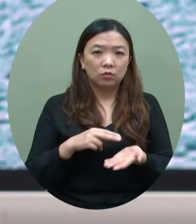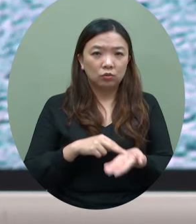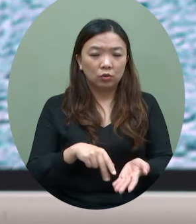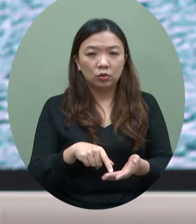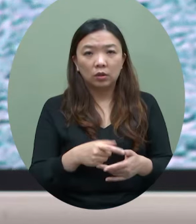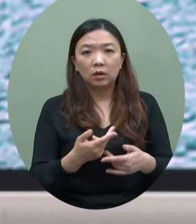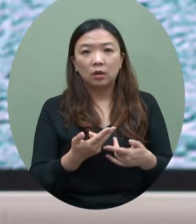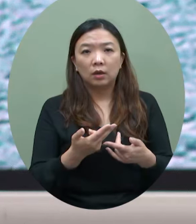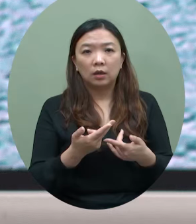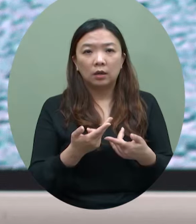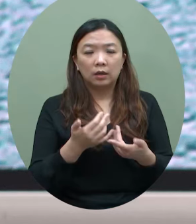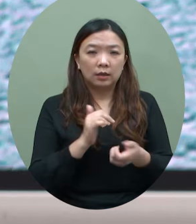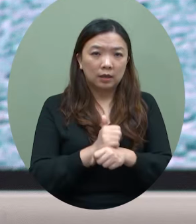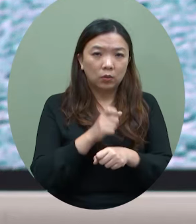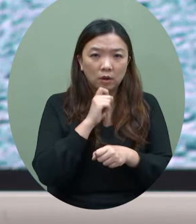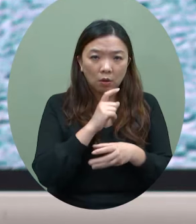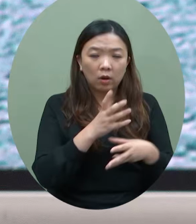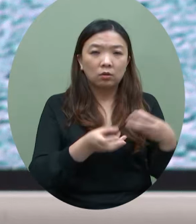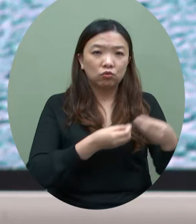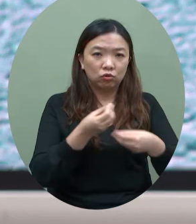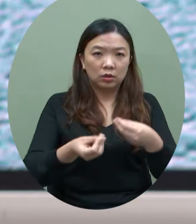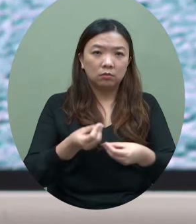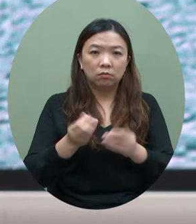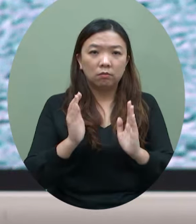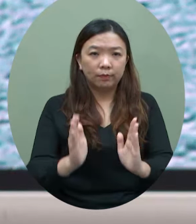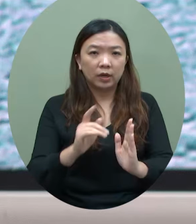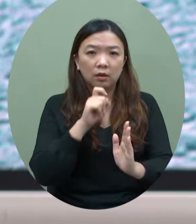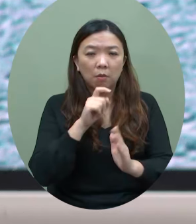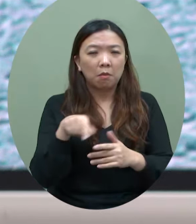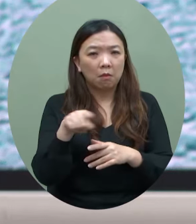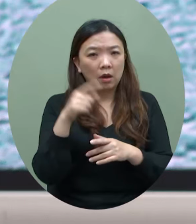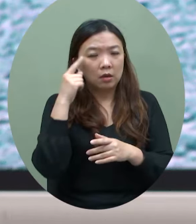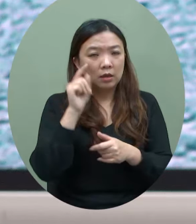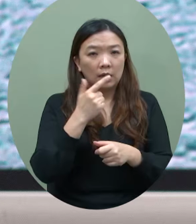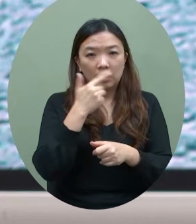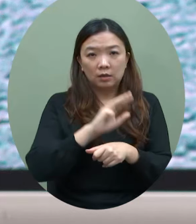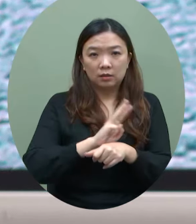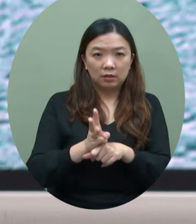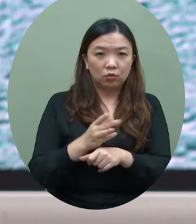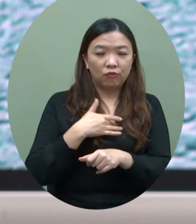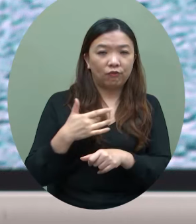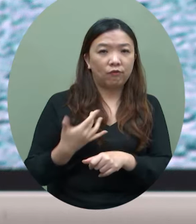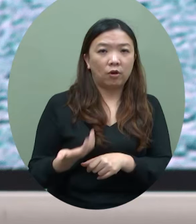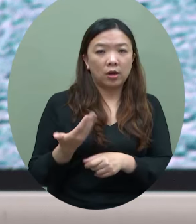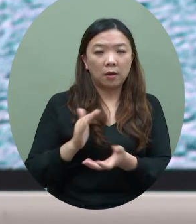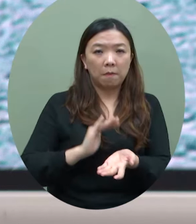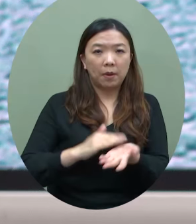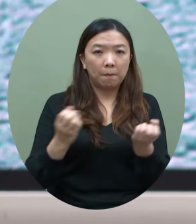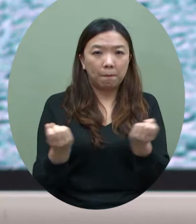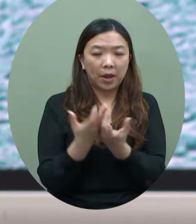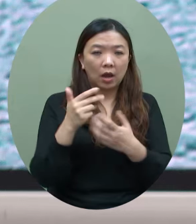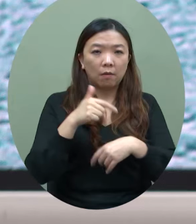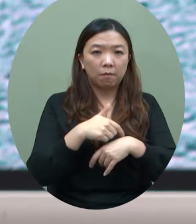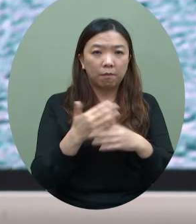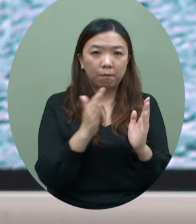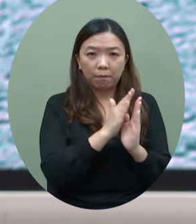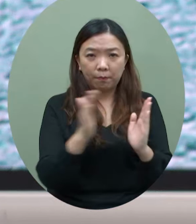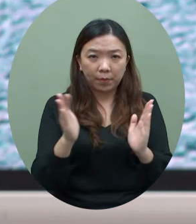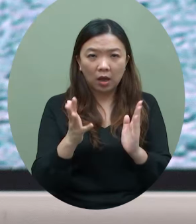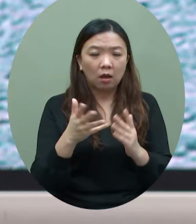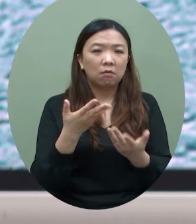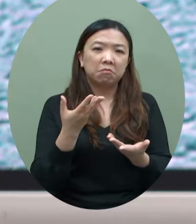會係嗰段時間已經係傳染性。咁當然你知道新冠肺炎嘅病發時間咧，有時候都唔係話好肯